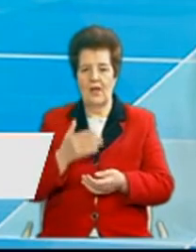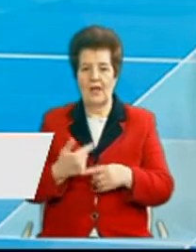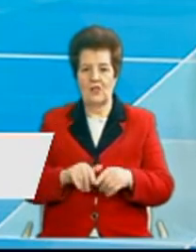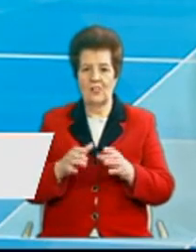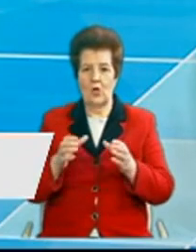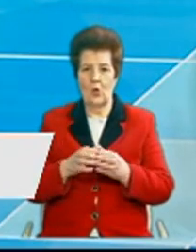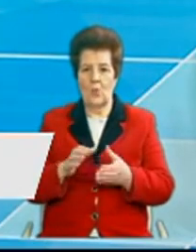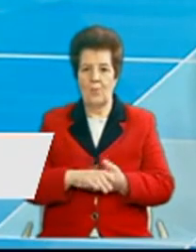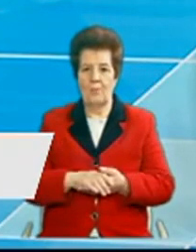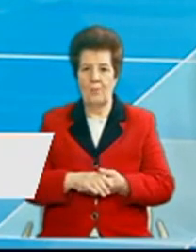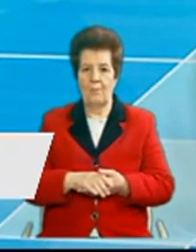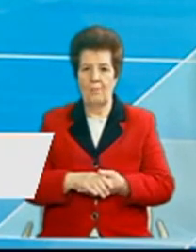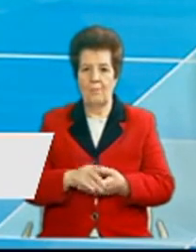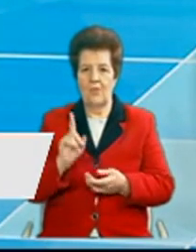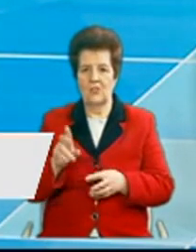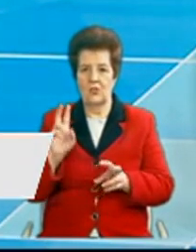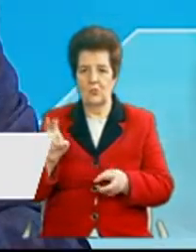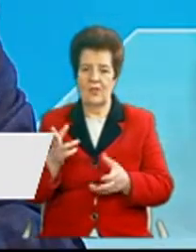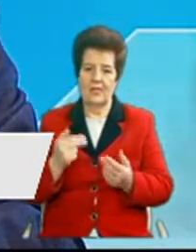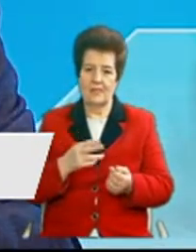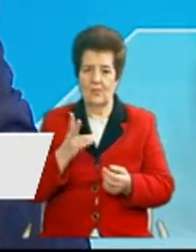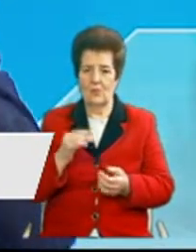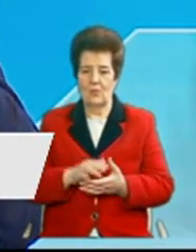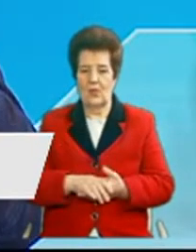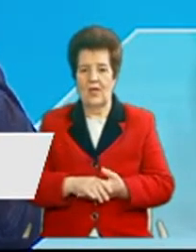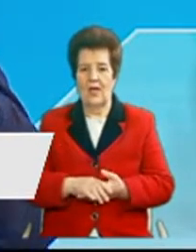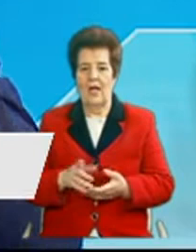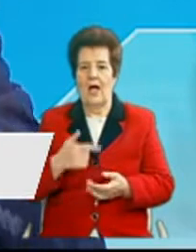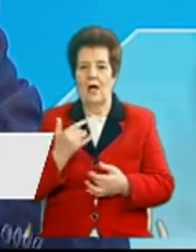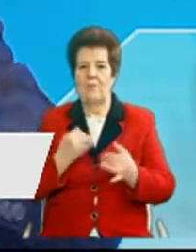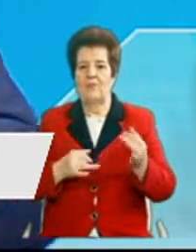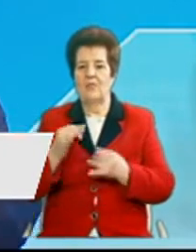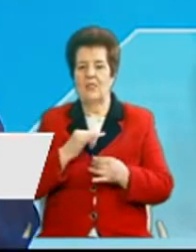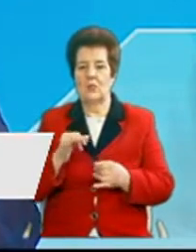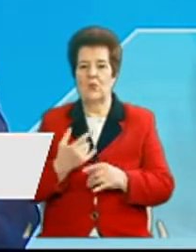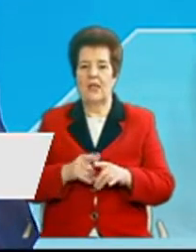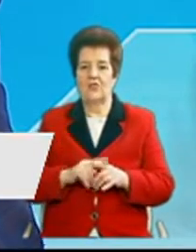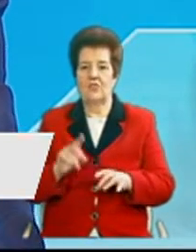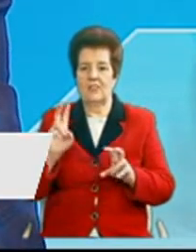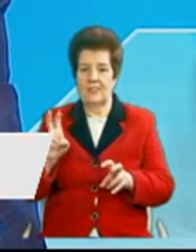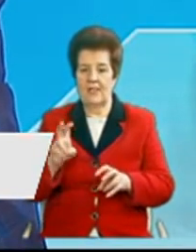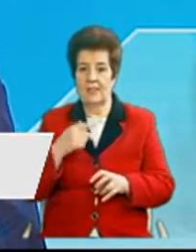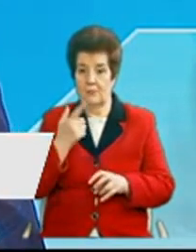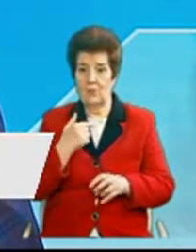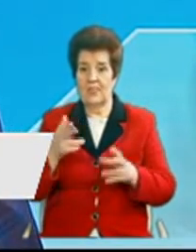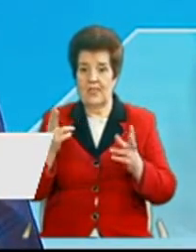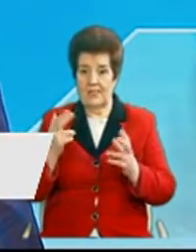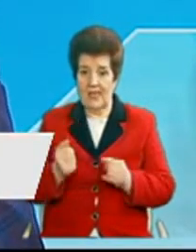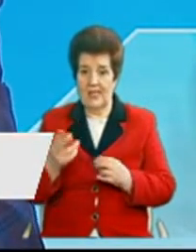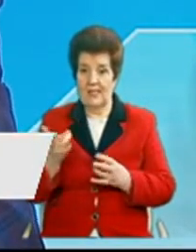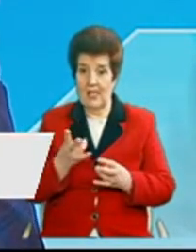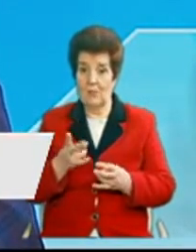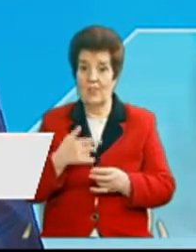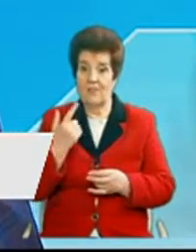campanie vorbiți prea puțin despre acest subiect. Da sau ba? Păi am discutat tot în acest studio și am zis că da, trebuie de vorbit